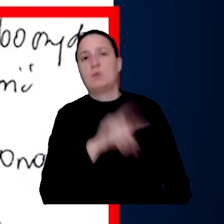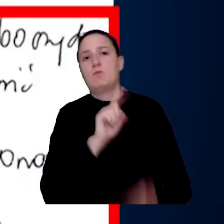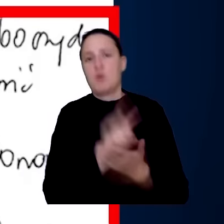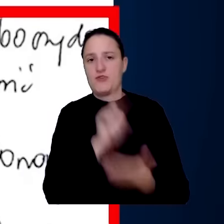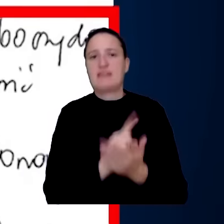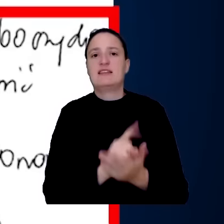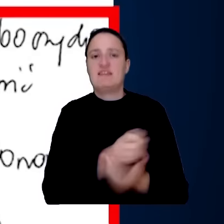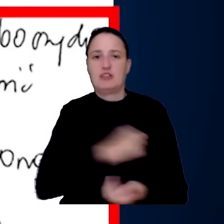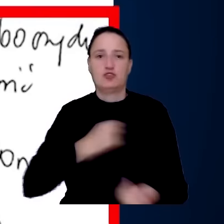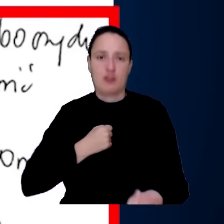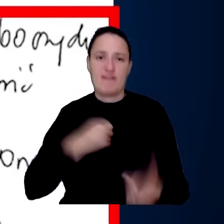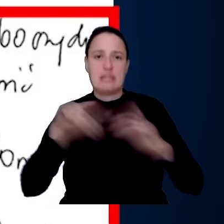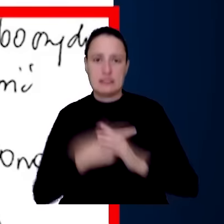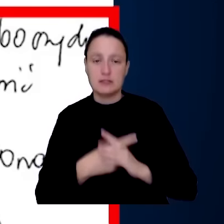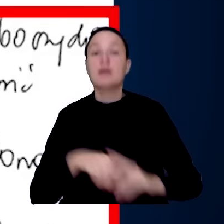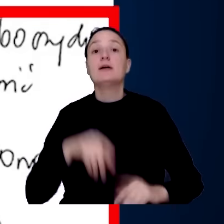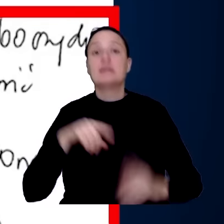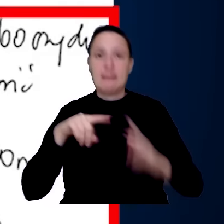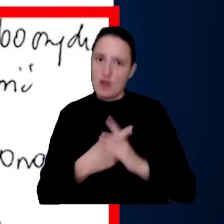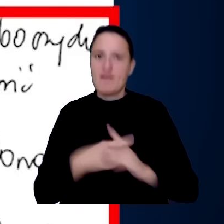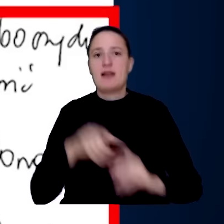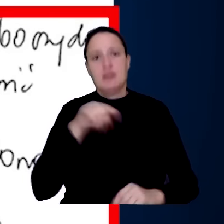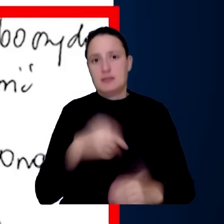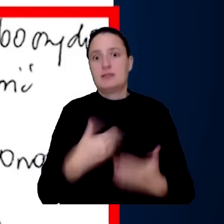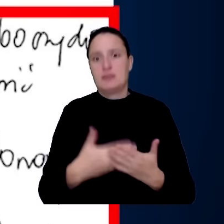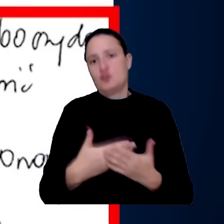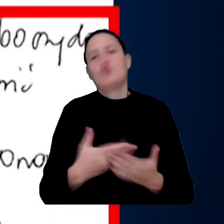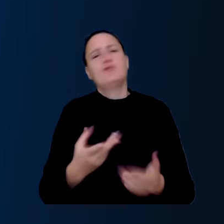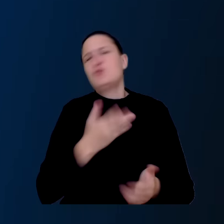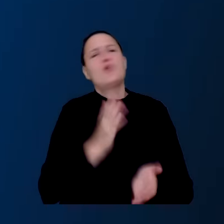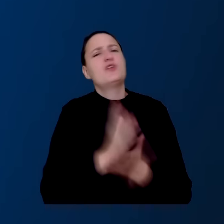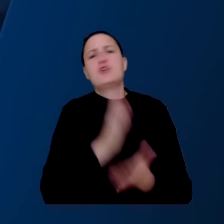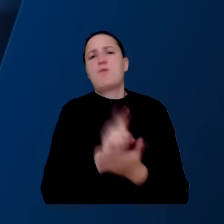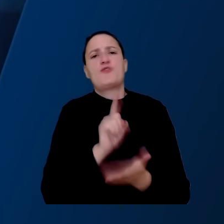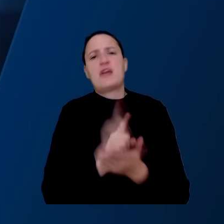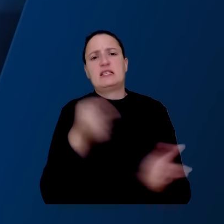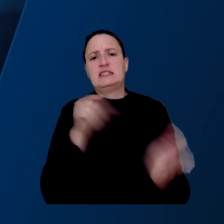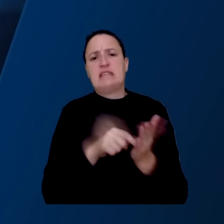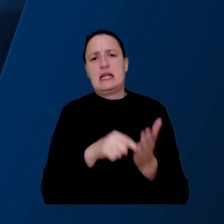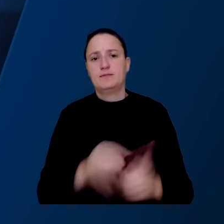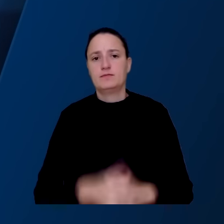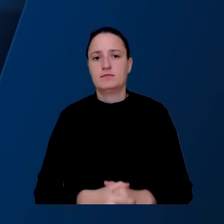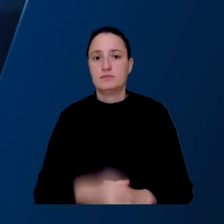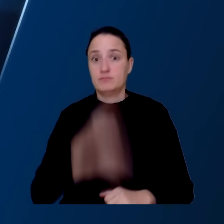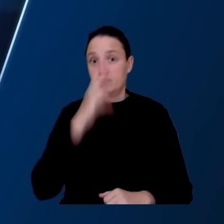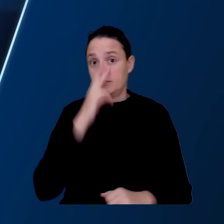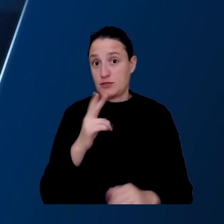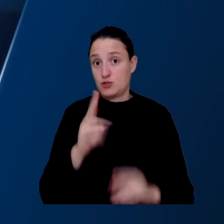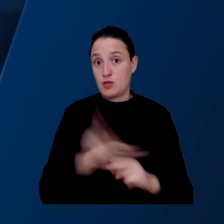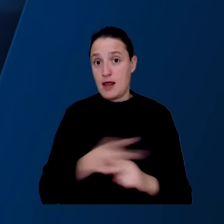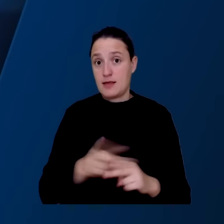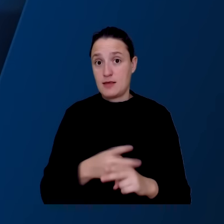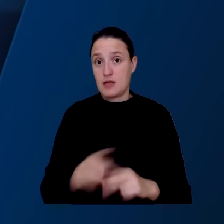Warszawie. Zatem warszawskie miejsce zamieszkania jest na potrzeby czysto podatkowe. Patrząc tylko na kalendarz, trudno się zgodzić